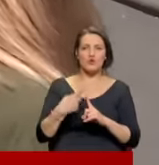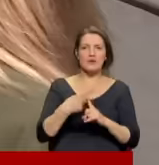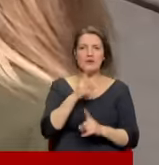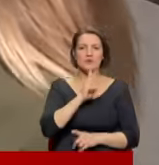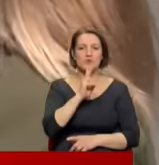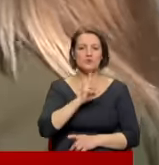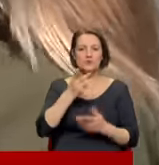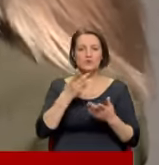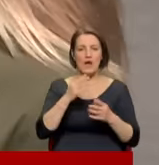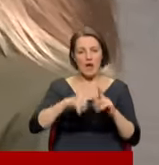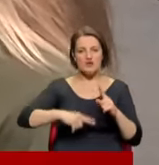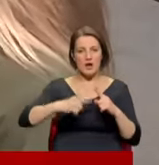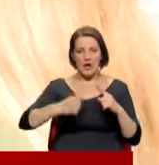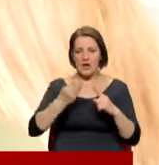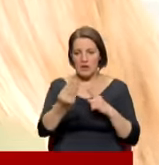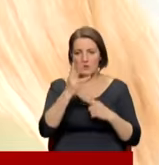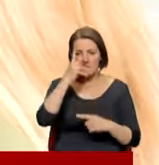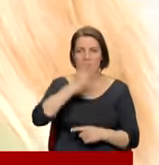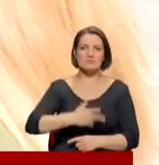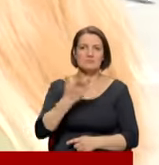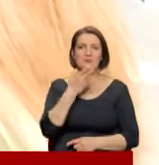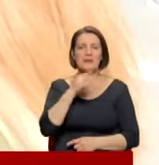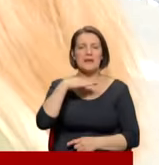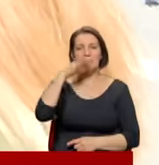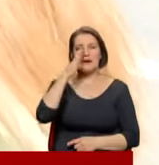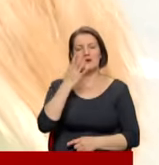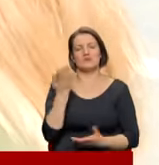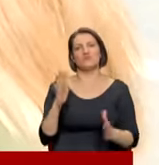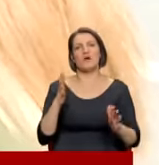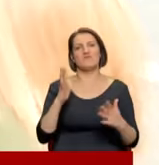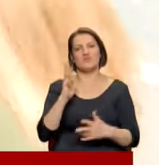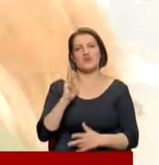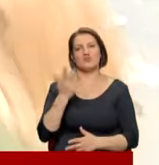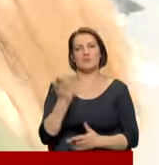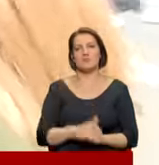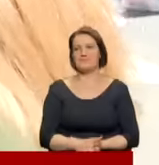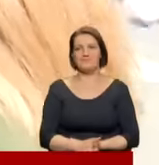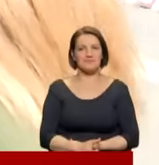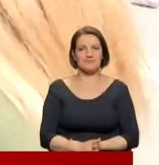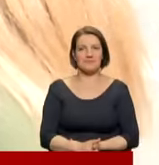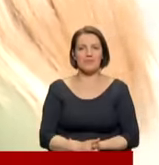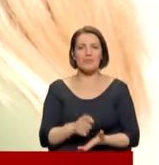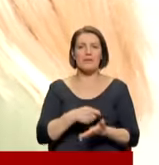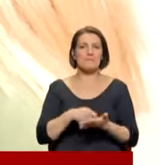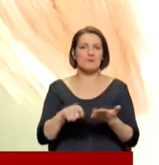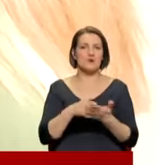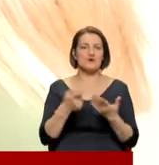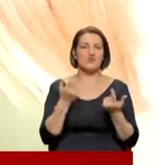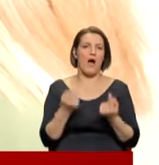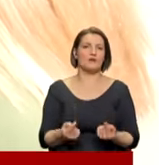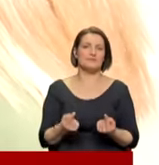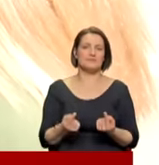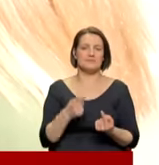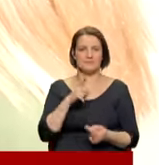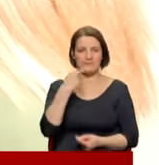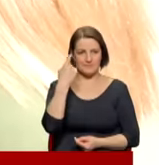200 liradan aşağısı da veremeye insan çekiniyor. Emeklilerin bayramı garip geçiyor. Yani maaşlar çok az.